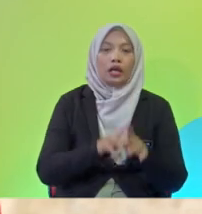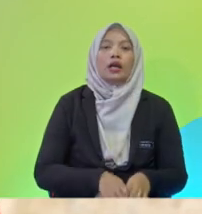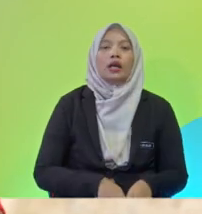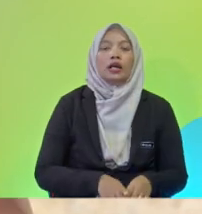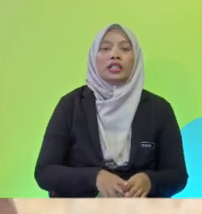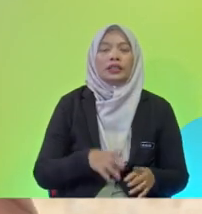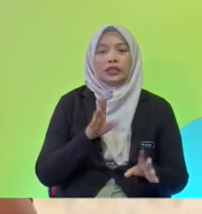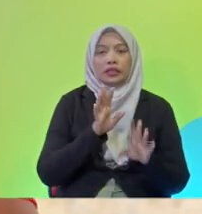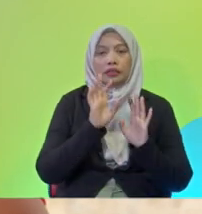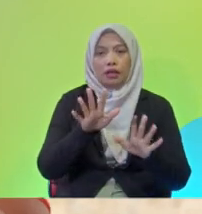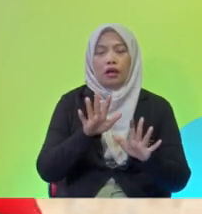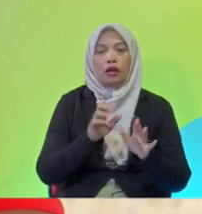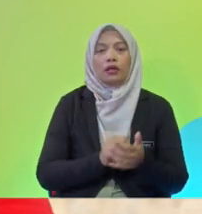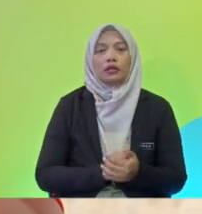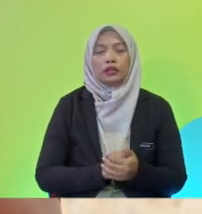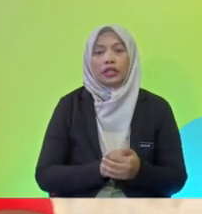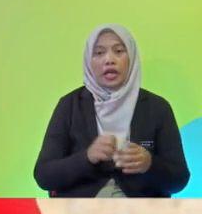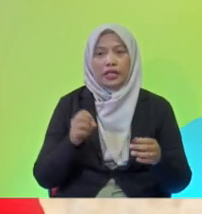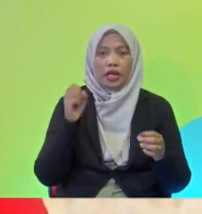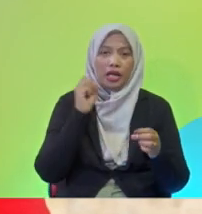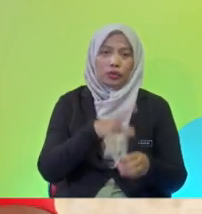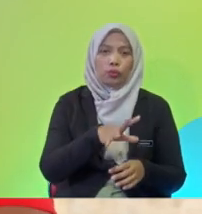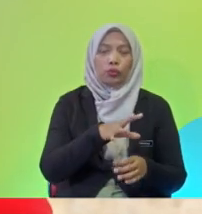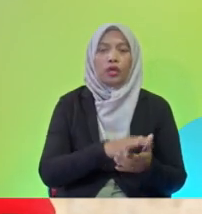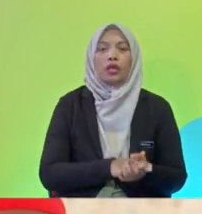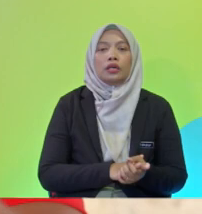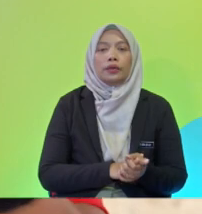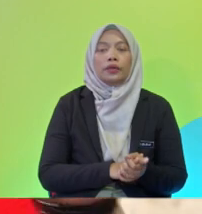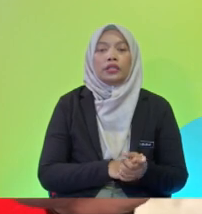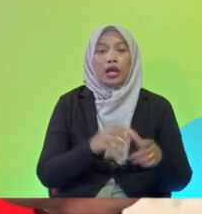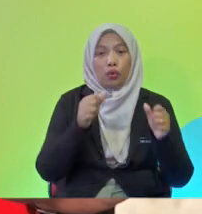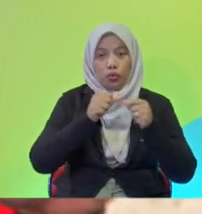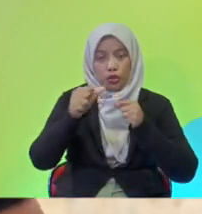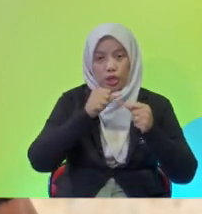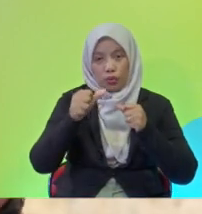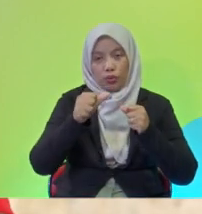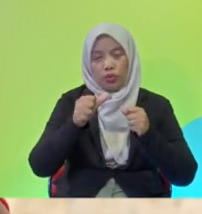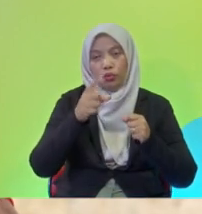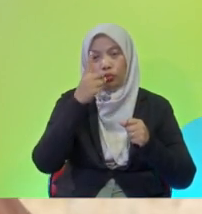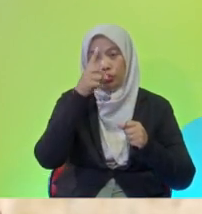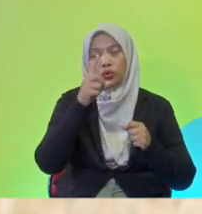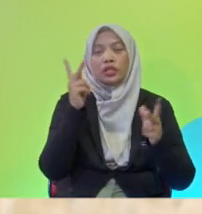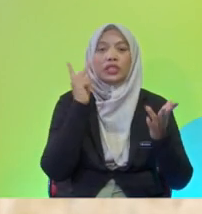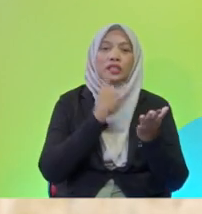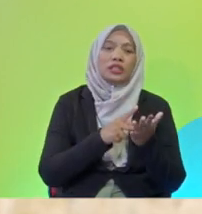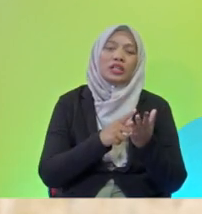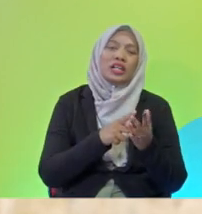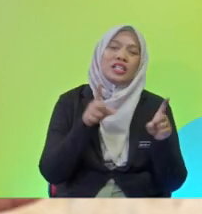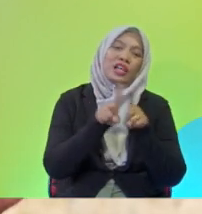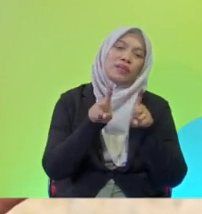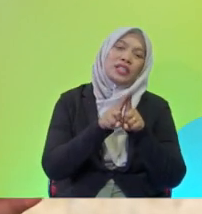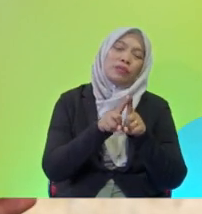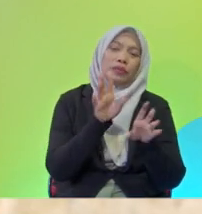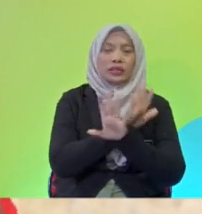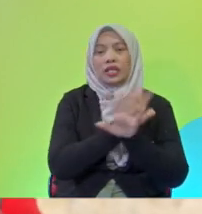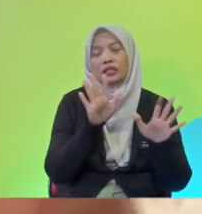mematikan kita. Serentak. Sebab bola tu boleh ada lantunan. Jadi kalau kita duduk jauh-jauh, kebarangkali nak kena serentak tu, orang kata